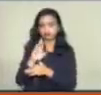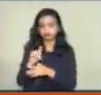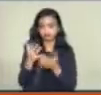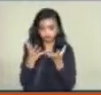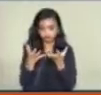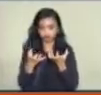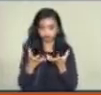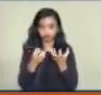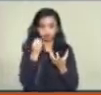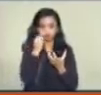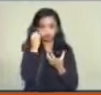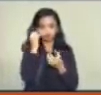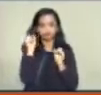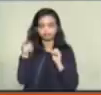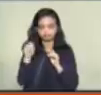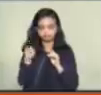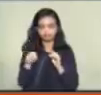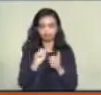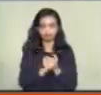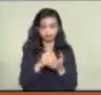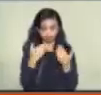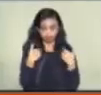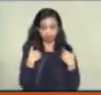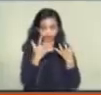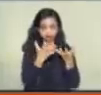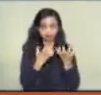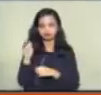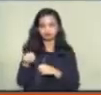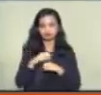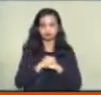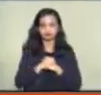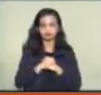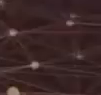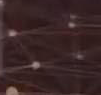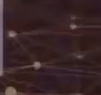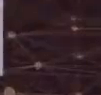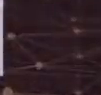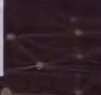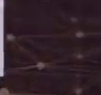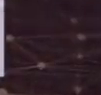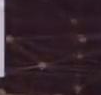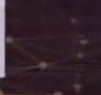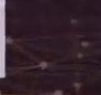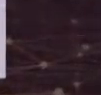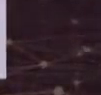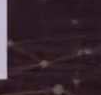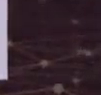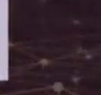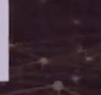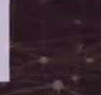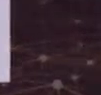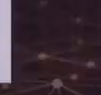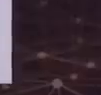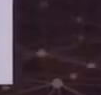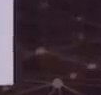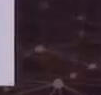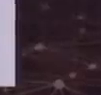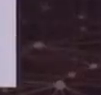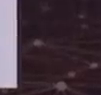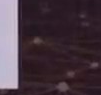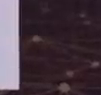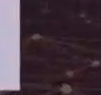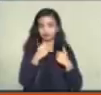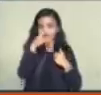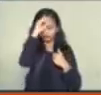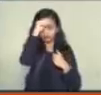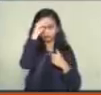siyang mapauwi. Opo. Siya mismo may gusto rin na makauwi na ra. Opo. Sapagkat? Nagluka yung asawa po niya, sir. Nandalaki, in short. Opo.